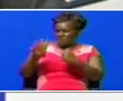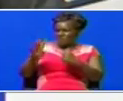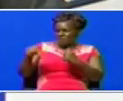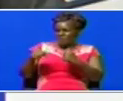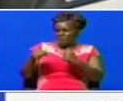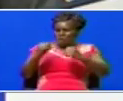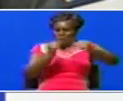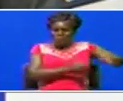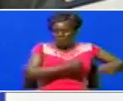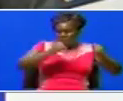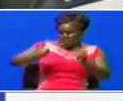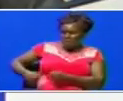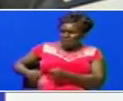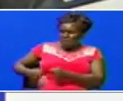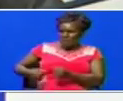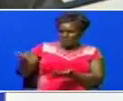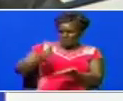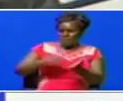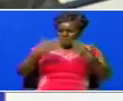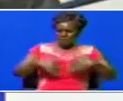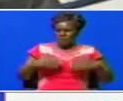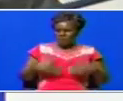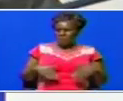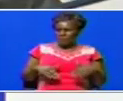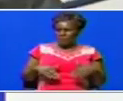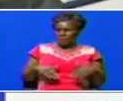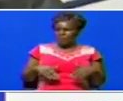369,963, 97.64%. Homa Bay, registered voters,